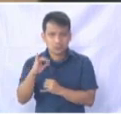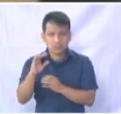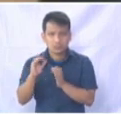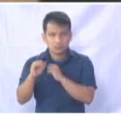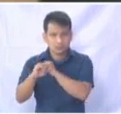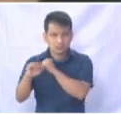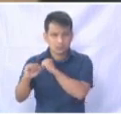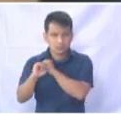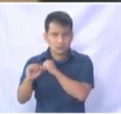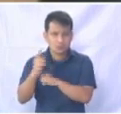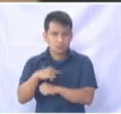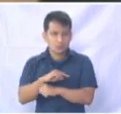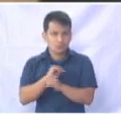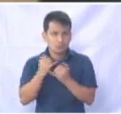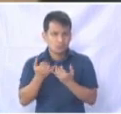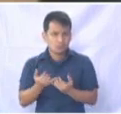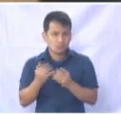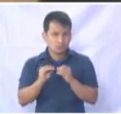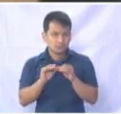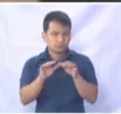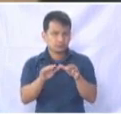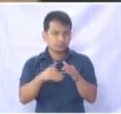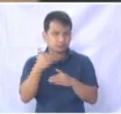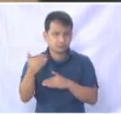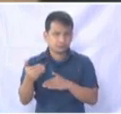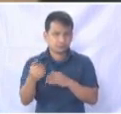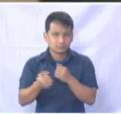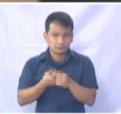campaign. We want to prevent the outbreak by next year.